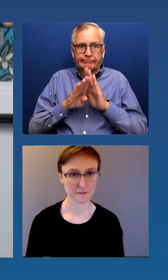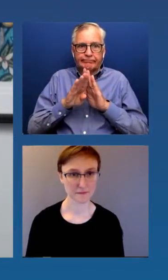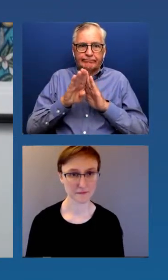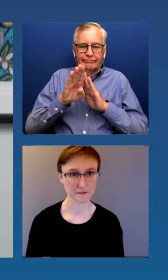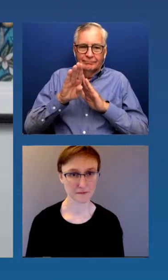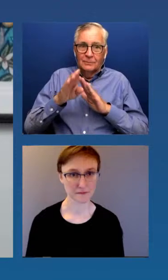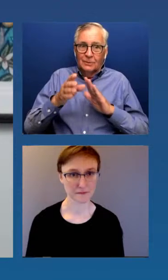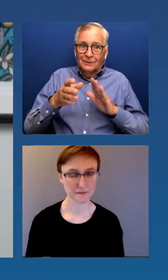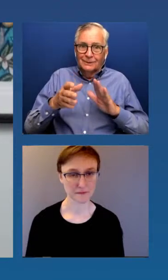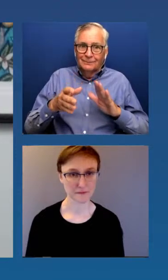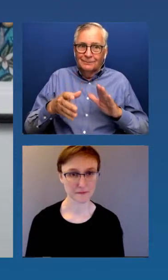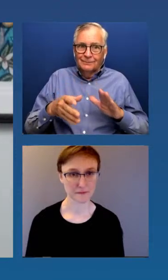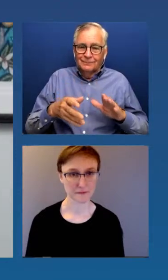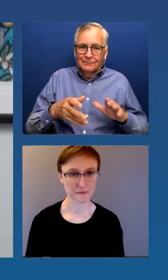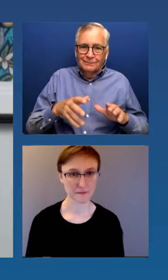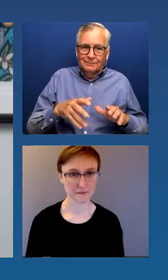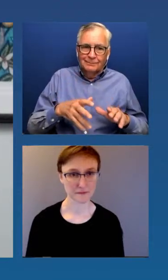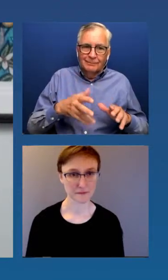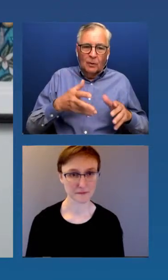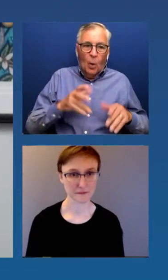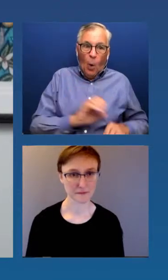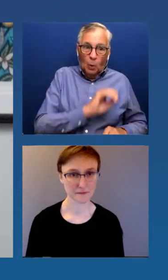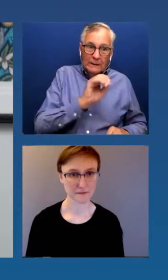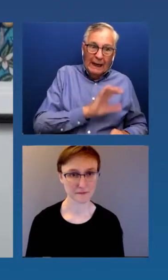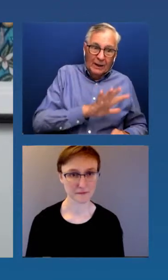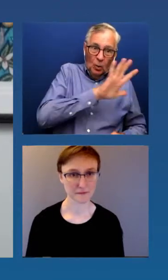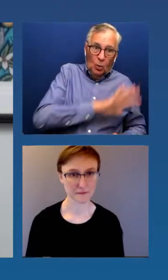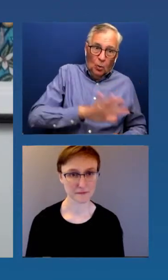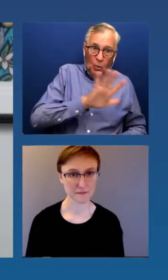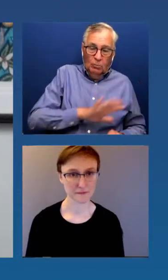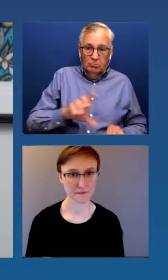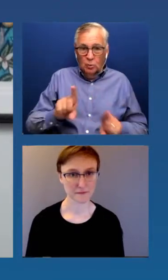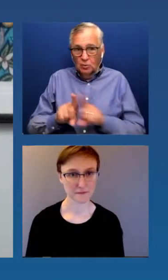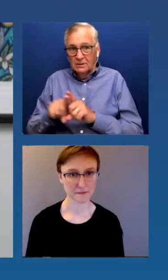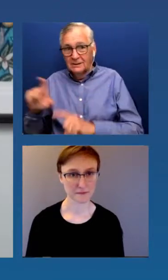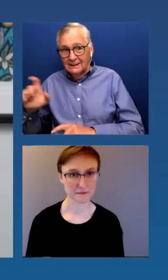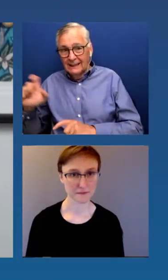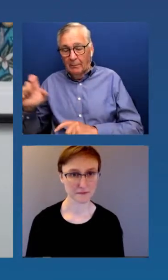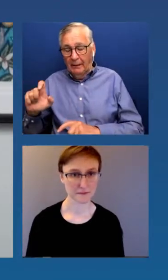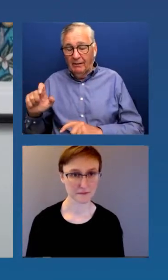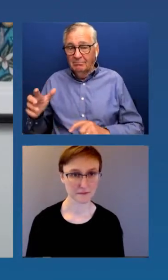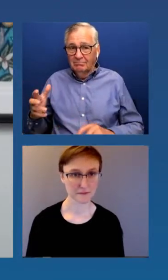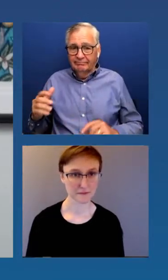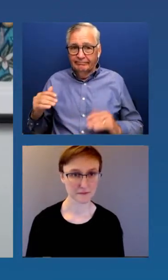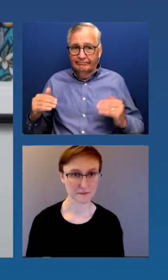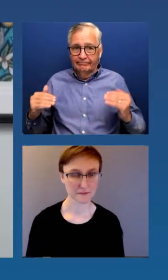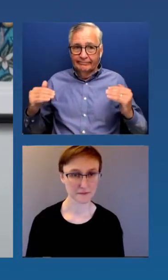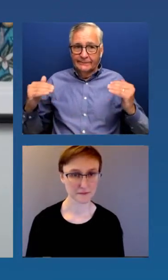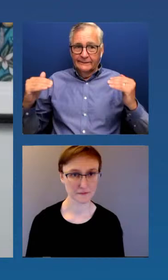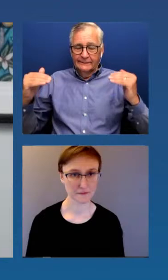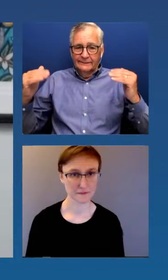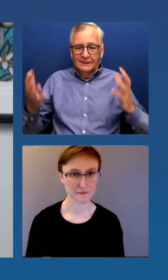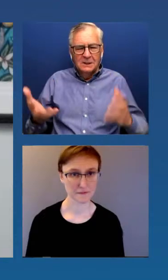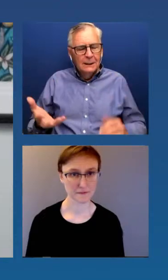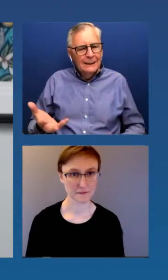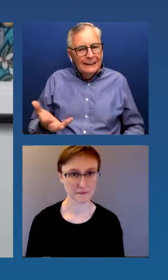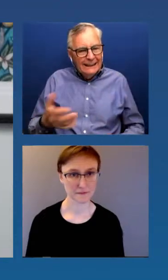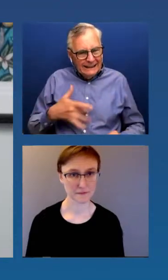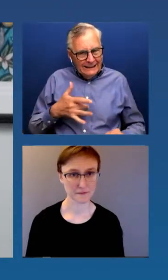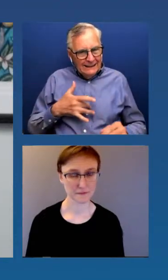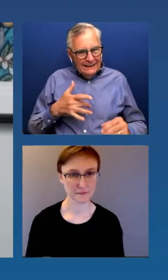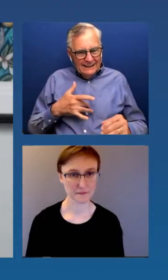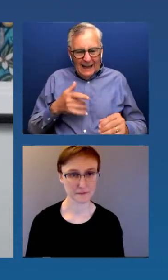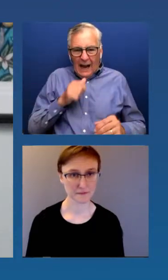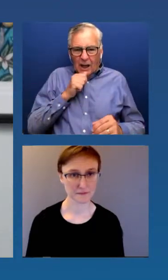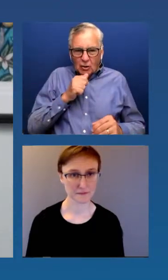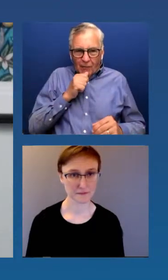autant dans le reste de l'Ontario que le Québec. Donc, est-ce qu'on s'approche de cette quatrième